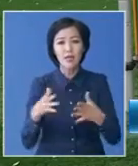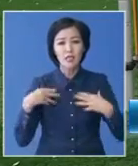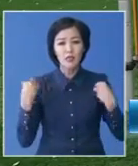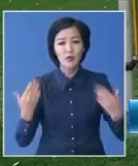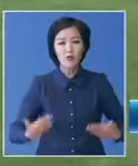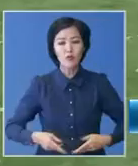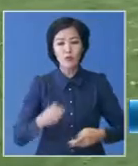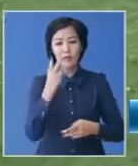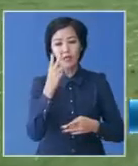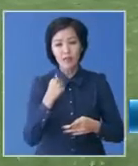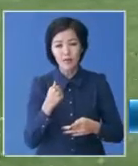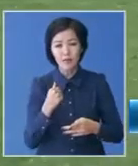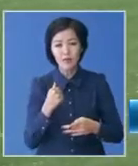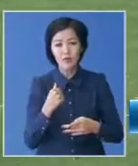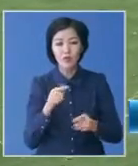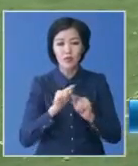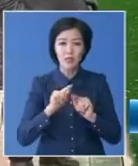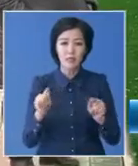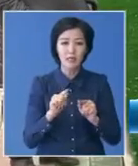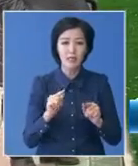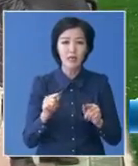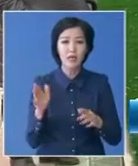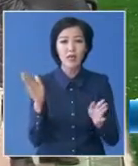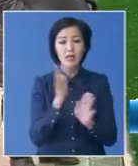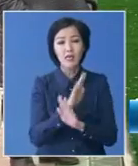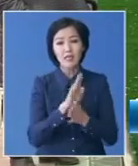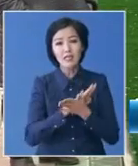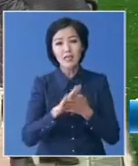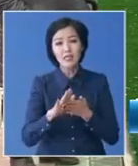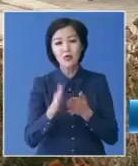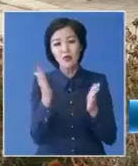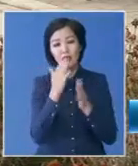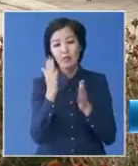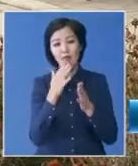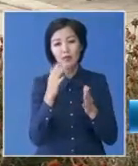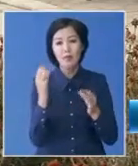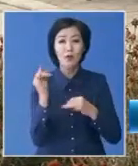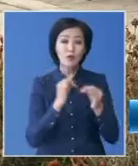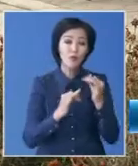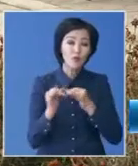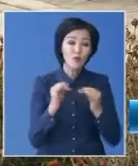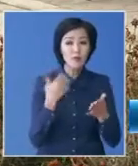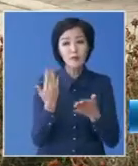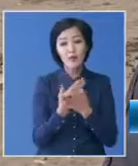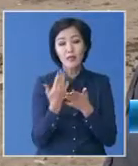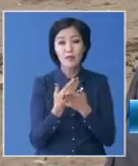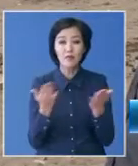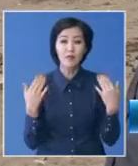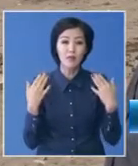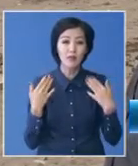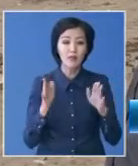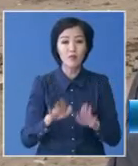салтын қалыптастыруға сеп. Ал аға буын үшін таза ауамен тыныстап, серуендеуге әрі сырласқанға таптырмас орын болмақ.